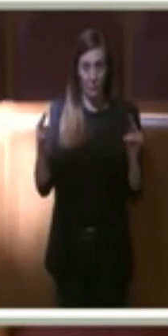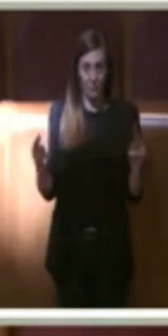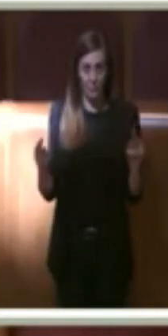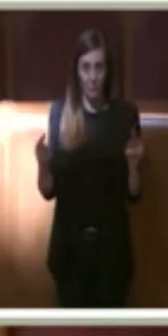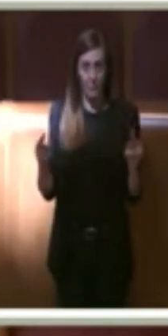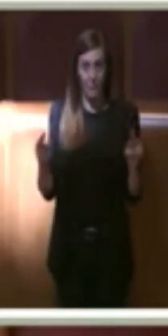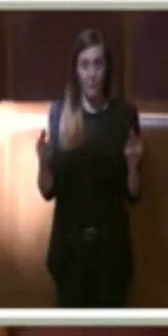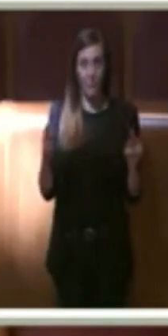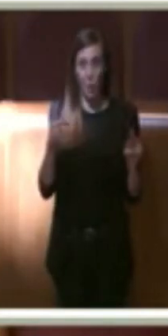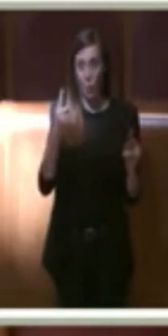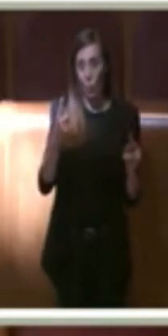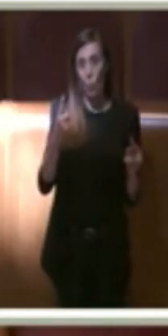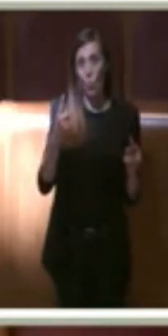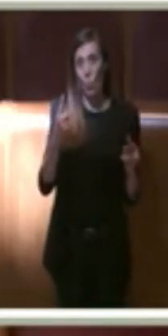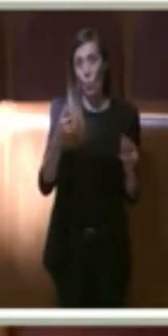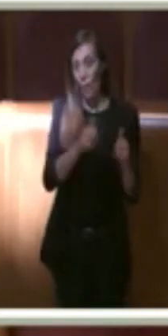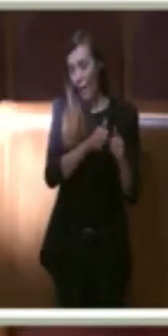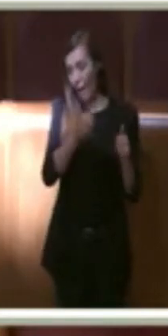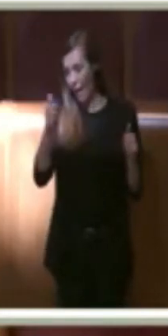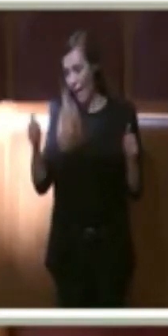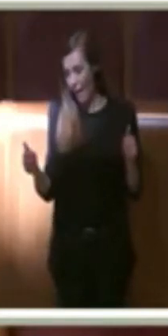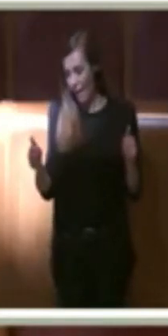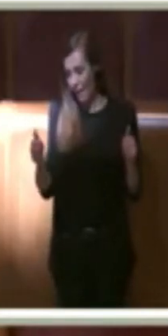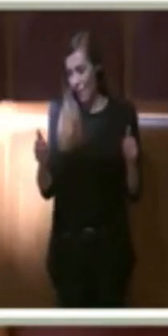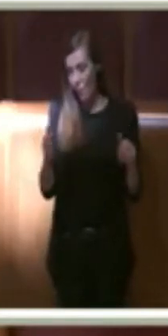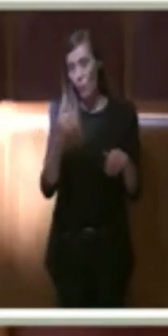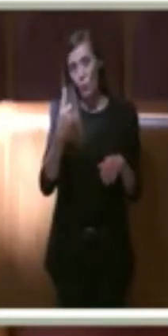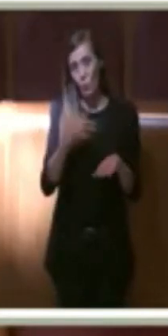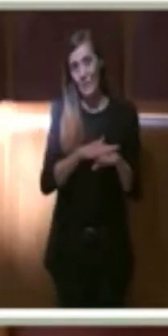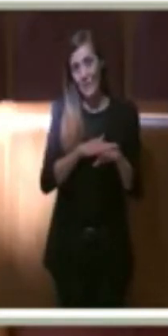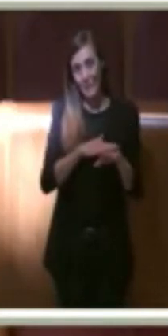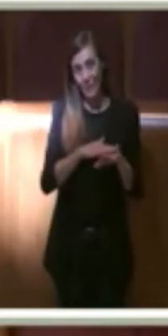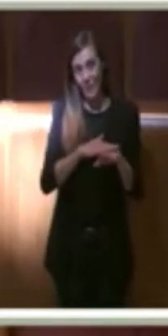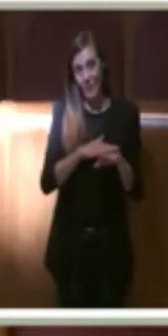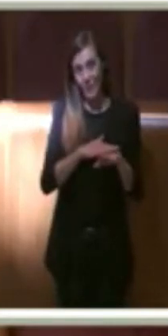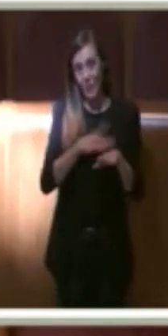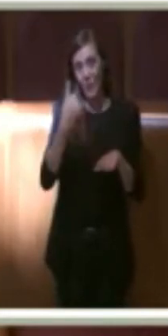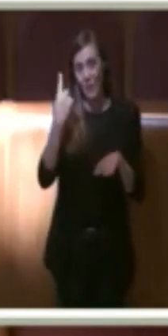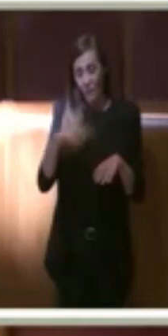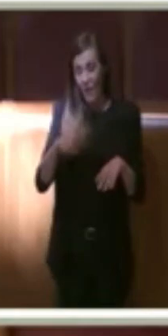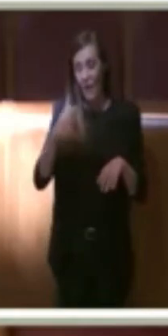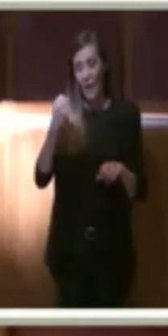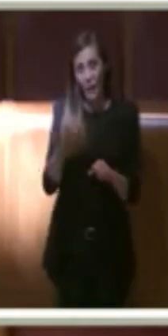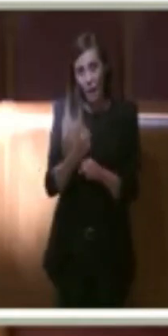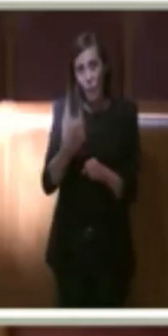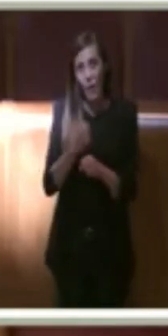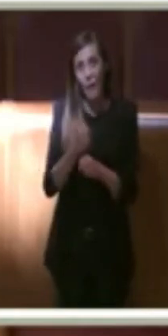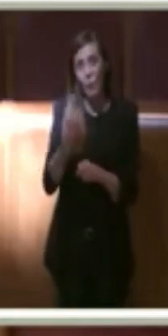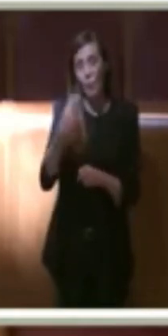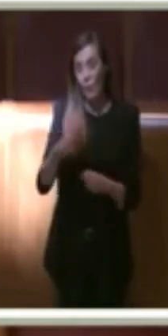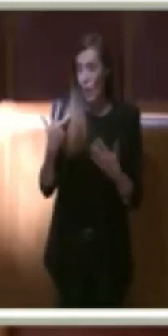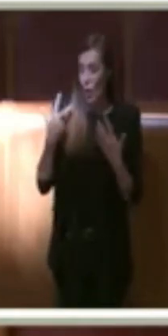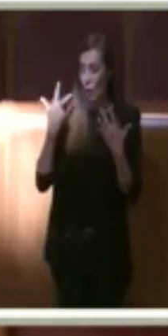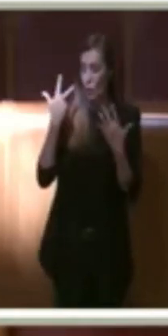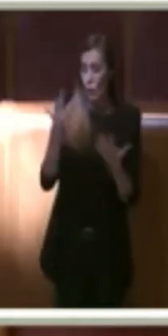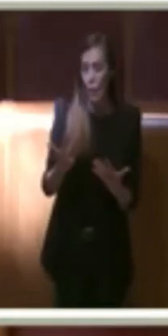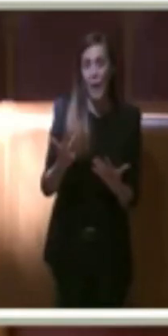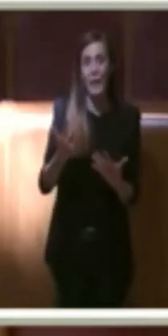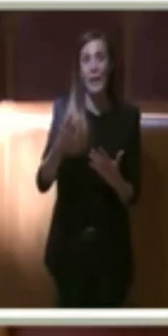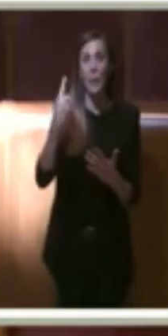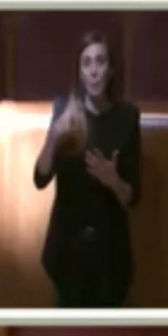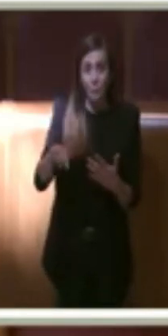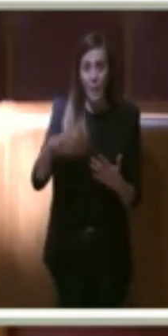un anno, di un servizio che normalmente viene espletato per 8 anni, che solo per organizzarsi ci vogliono almeno